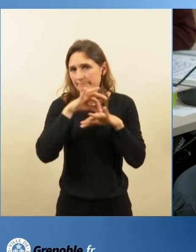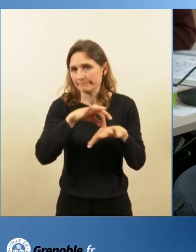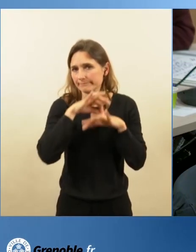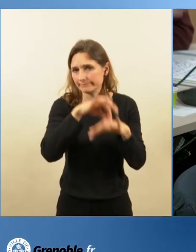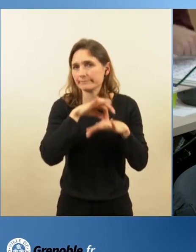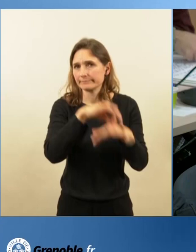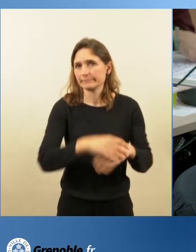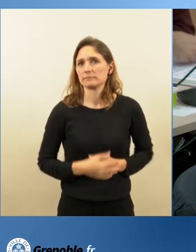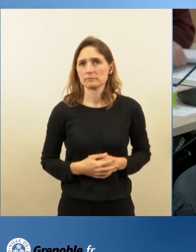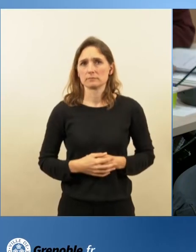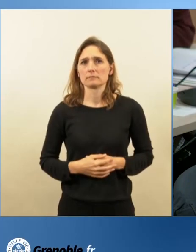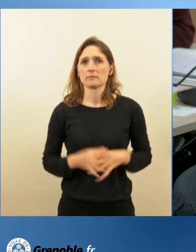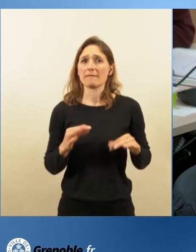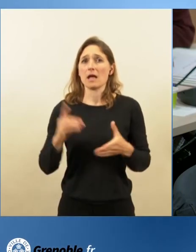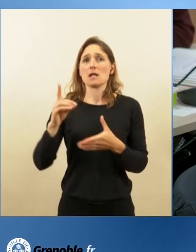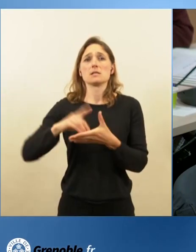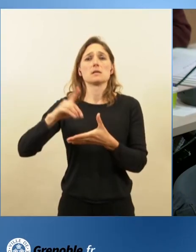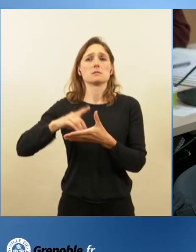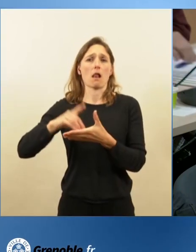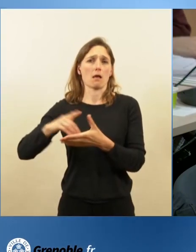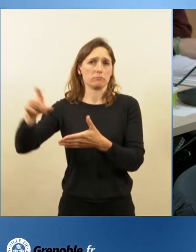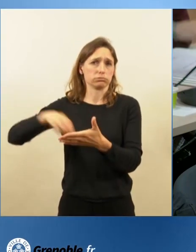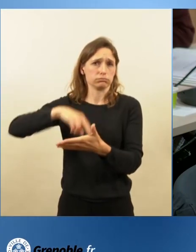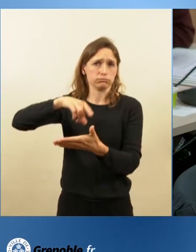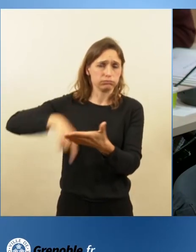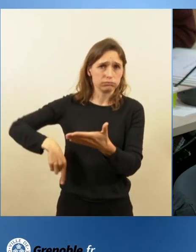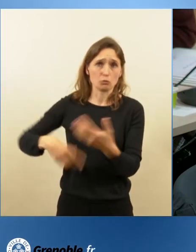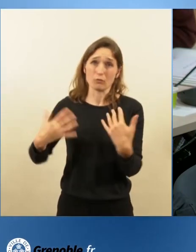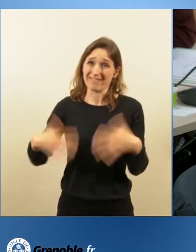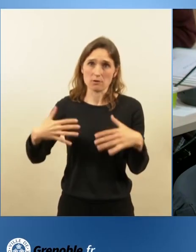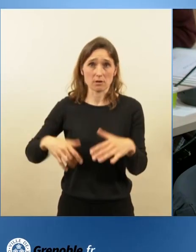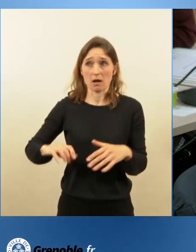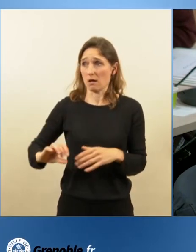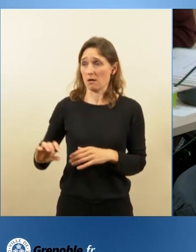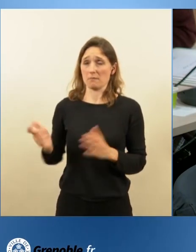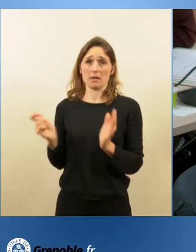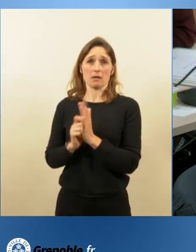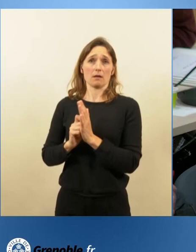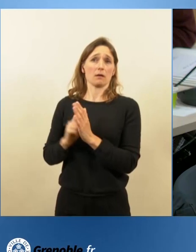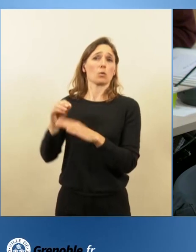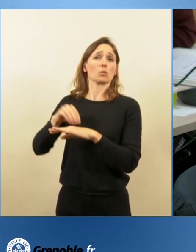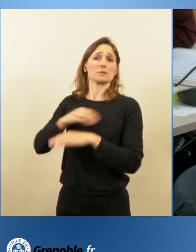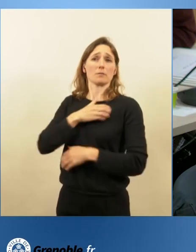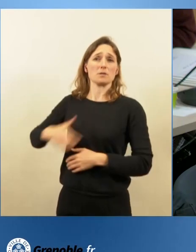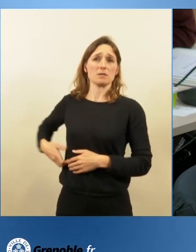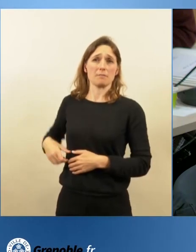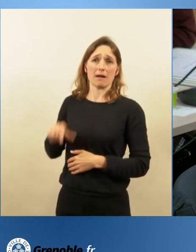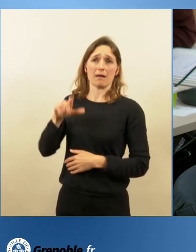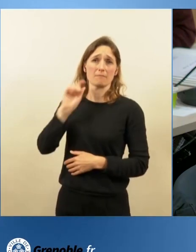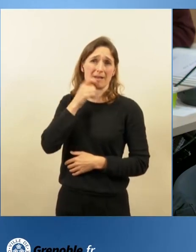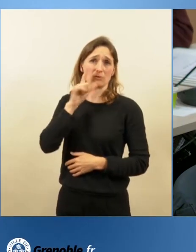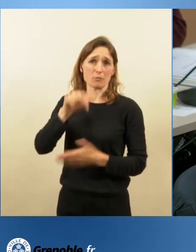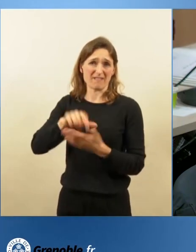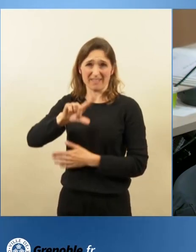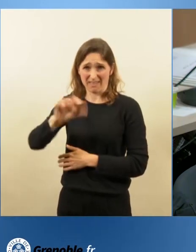enfin la sortie du diesel à notre sens et on l'a soutenu dès la délibération votée au conseil municipal en mars 2020 T1